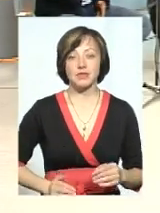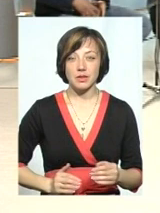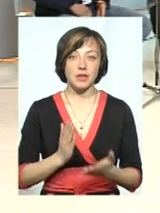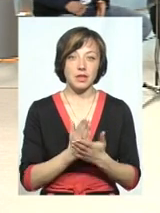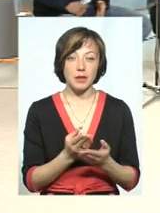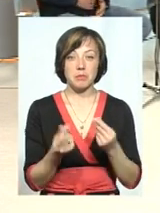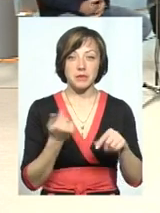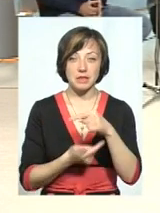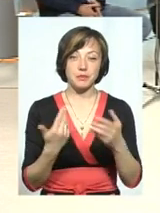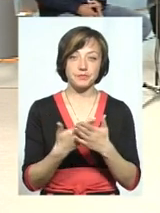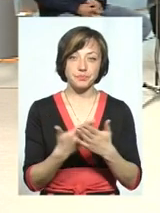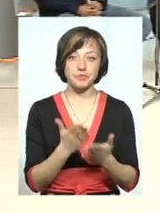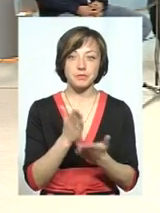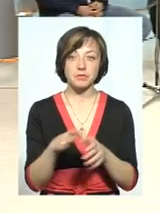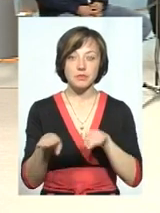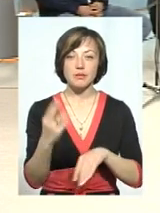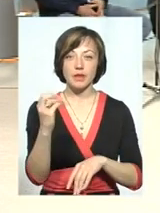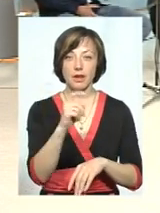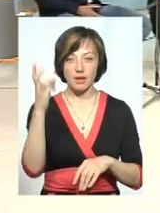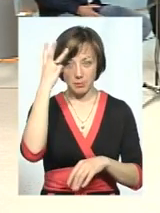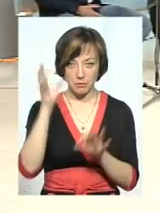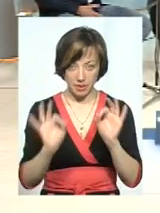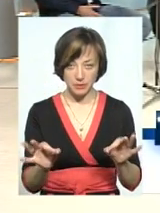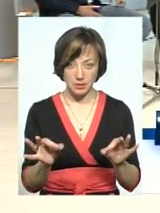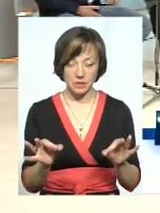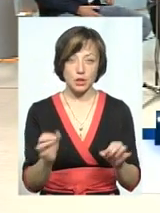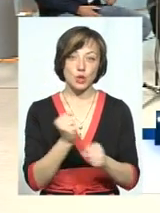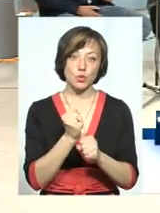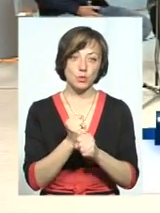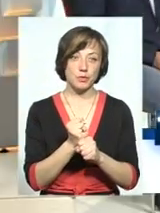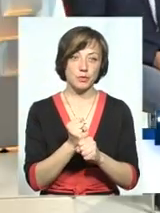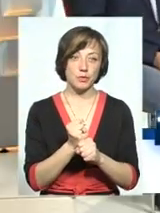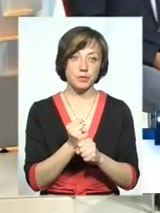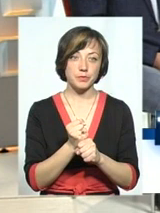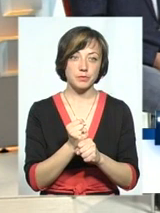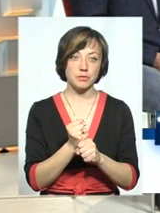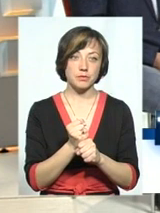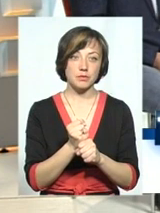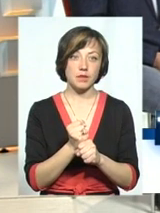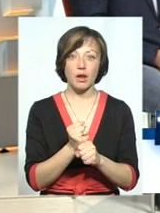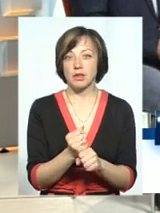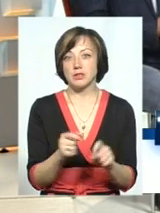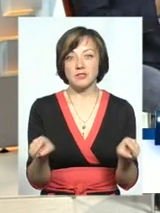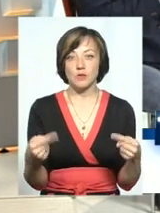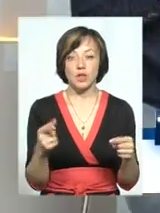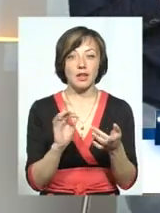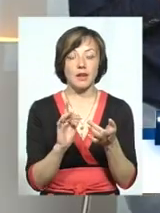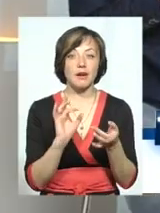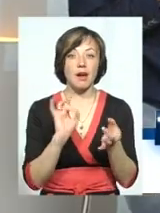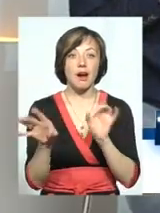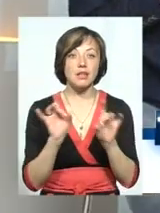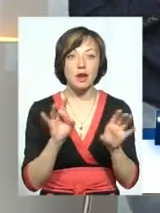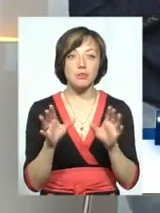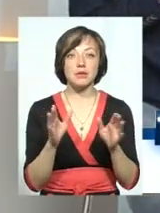просто бізнес, який, наприклад, має швейний цех в Хмельницькому, правильно? Безумовно. І він зробив... А які проблеми в цьому бізнесу створити там в Фейсбуці? В цьому бізнесі немає якось